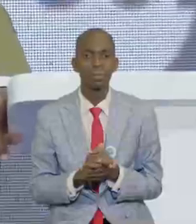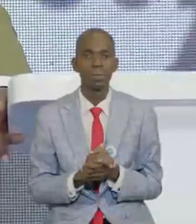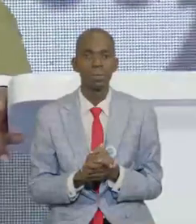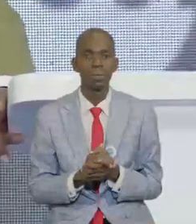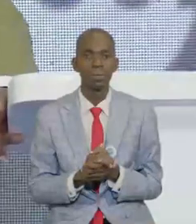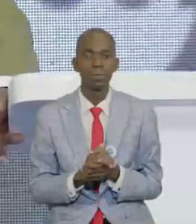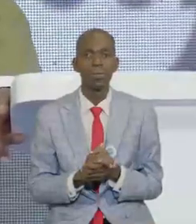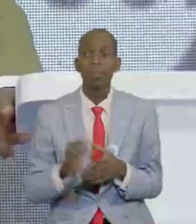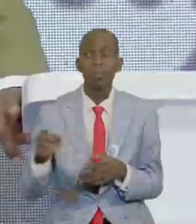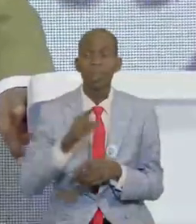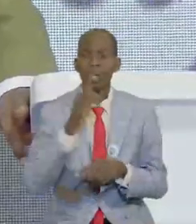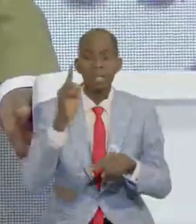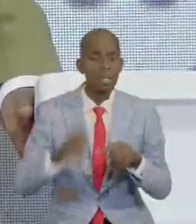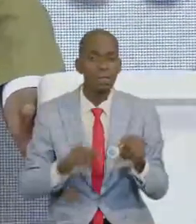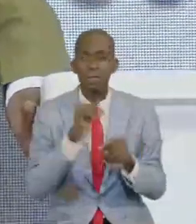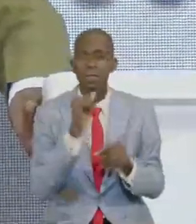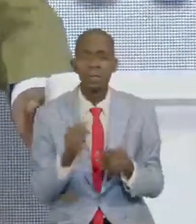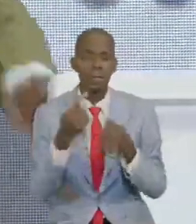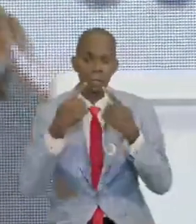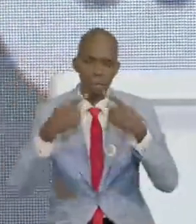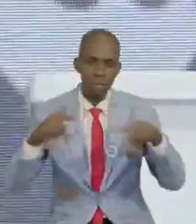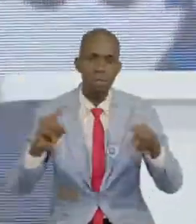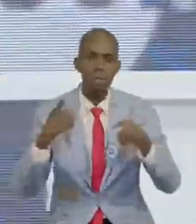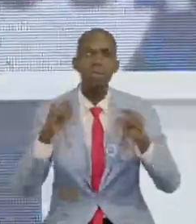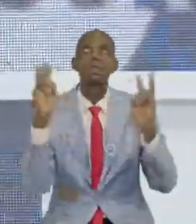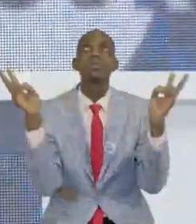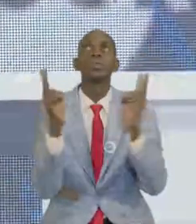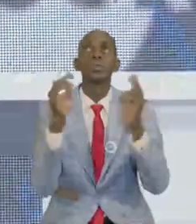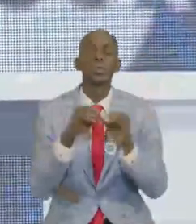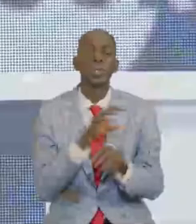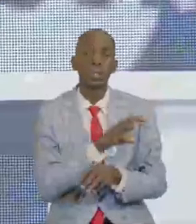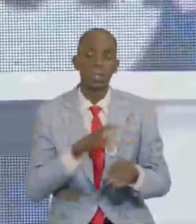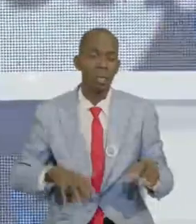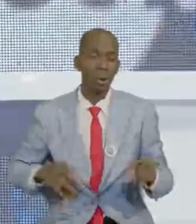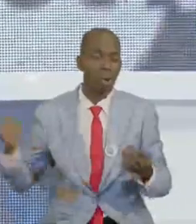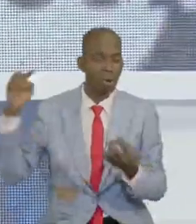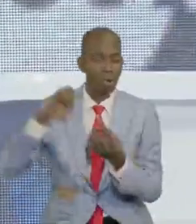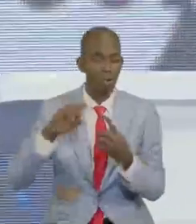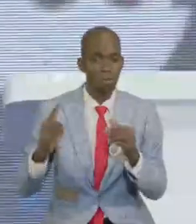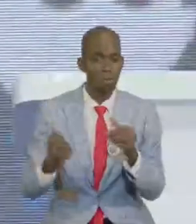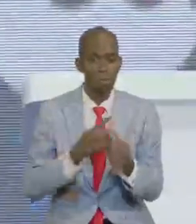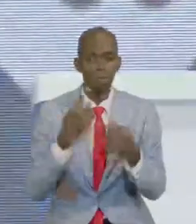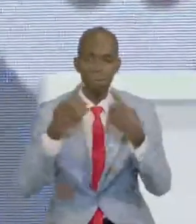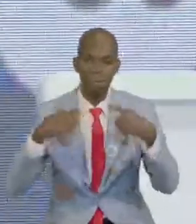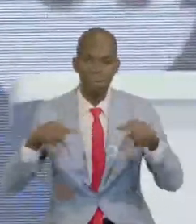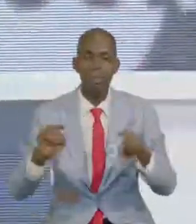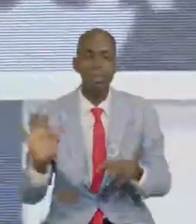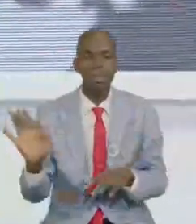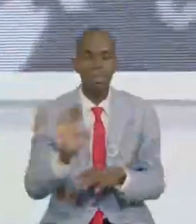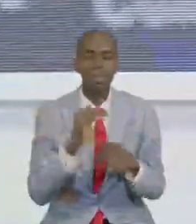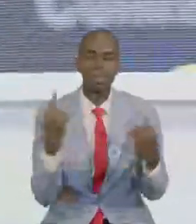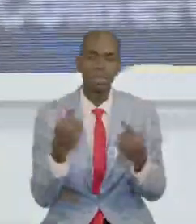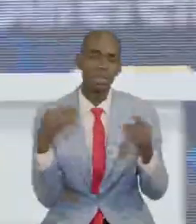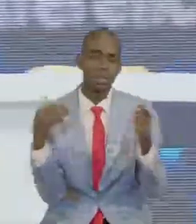déclaré leur transgression. In Christ until you have declared their transgression against Christ. Tu ne peux pas